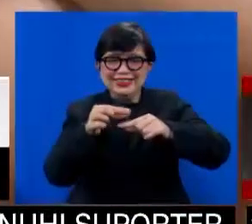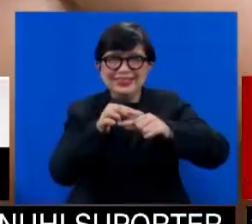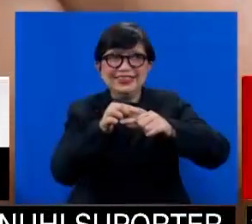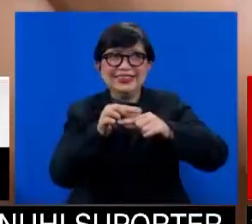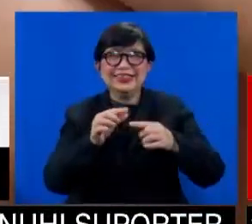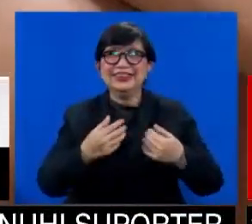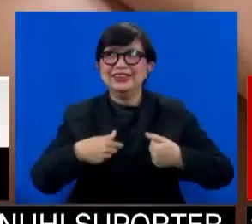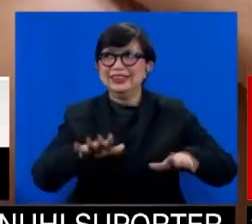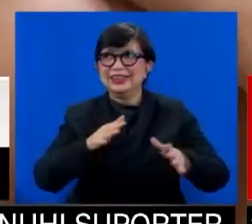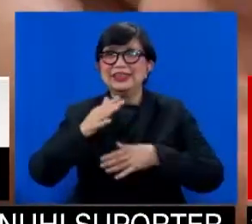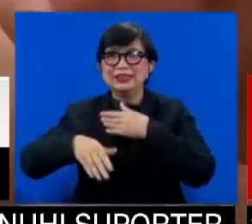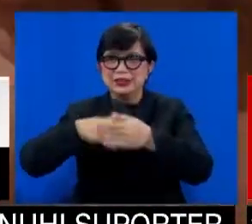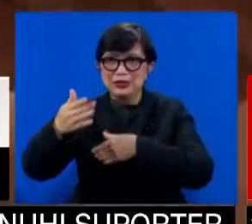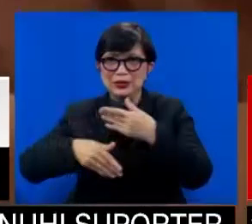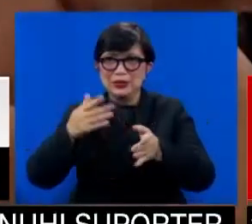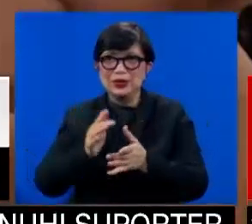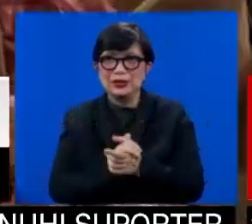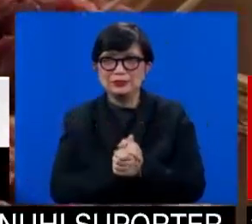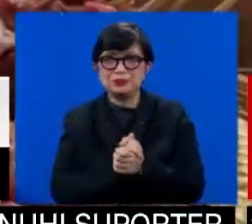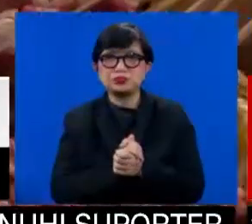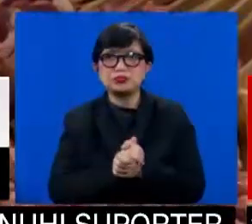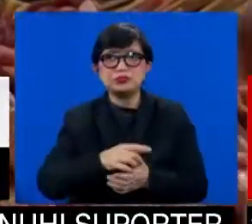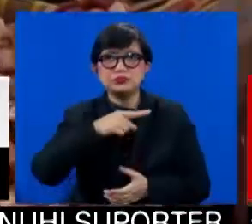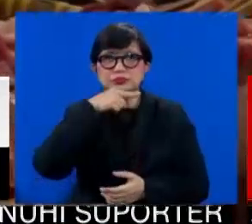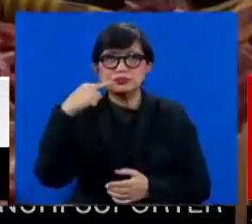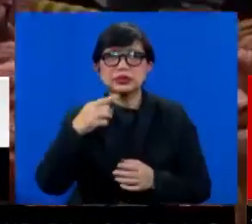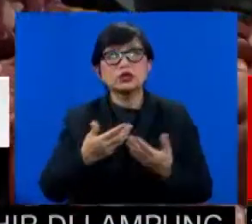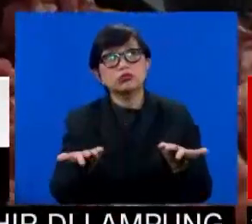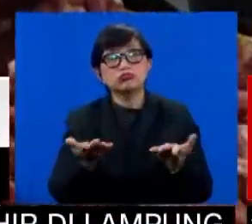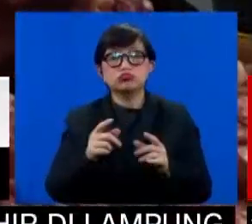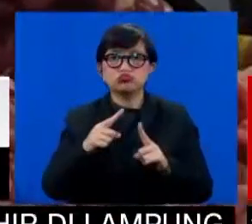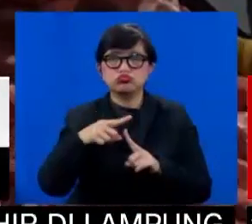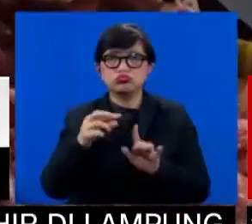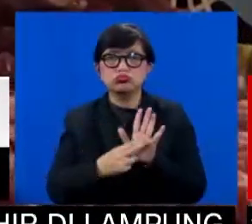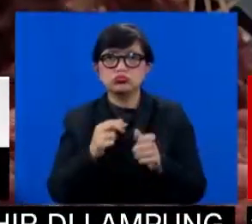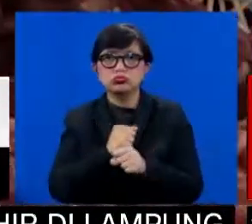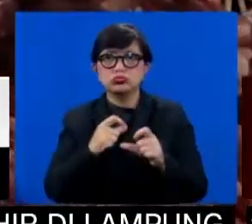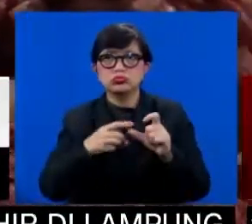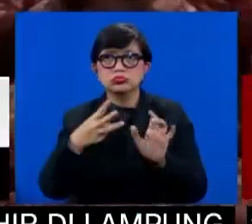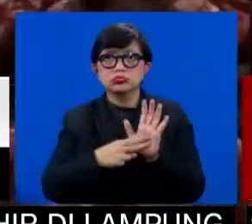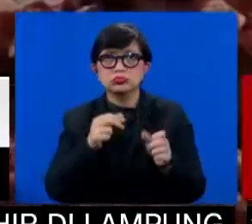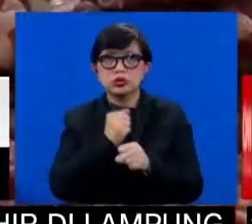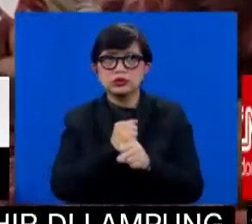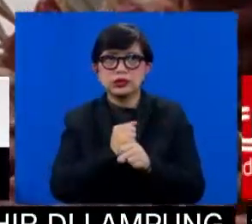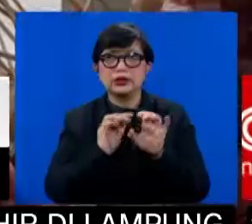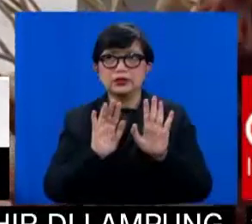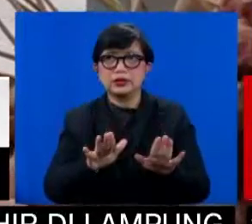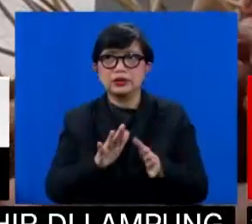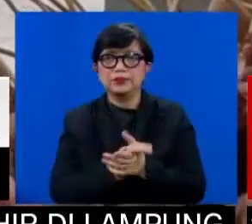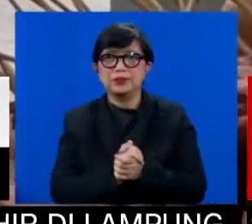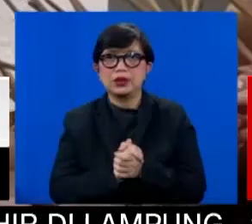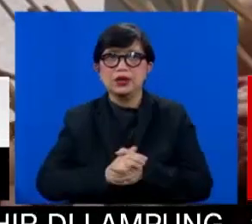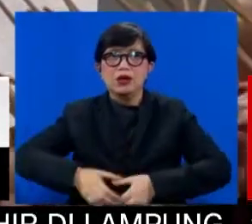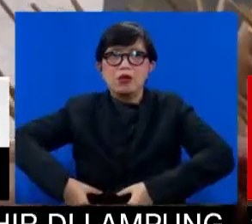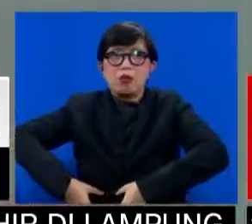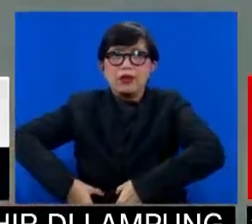tanpa lemak akan diolah menjadi sate kambing polos dan juga menjadi tongseng kambing. Meski bagian lemak tidak terpakai untuk sate, tapi jangan dibuang